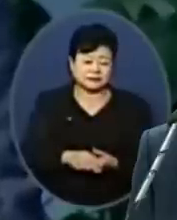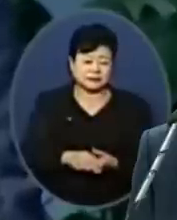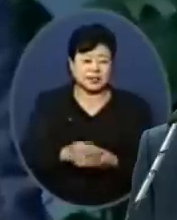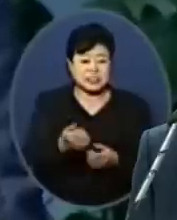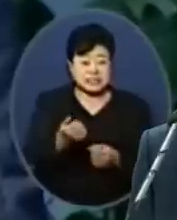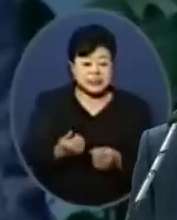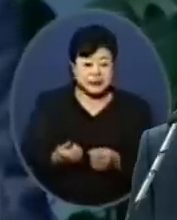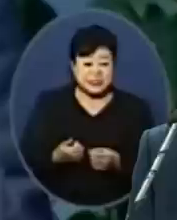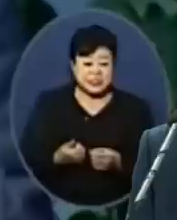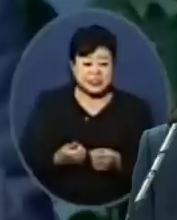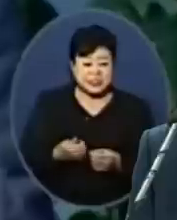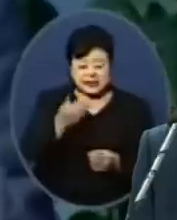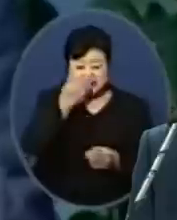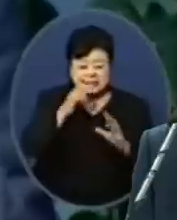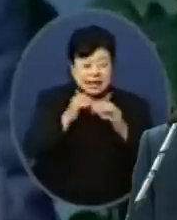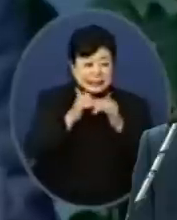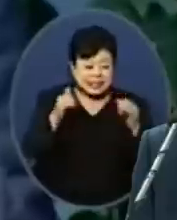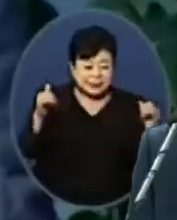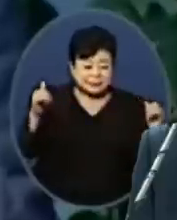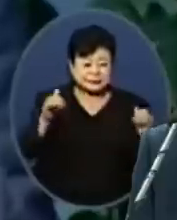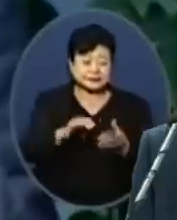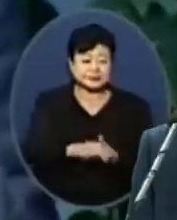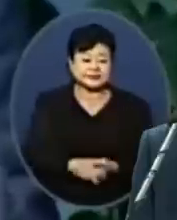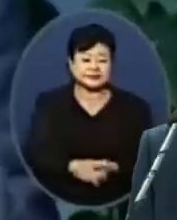이미 이스라엘 백성은